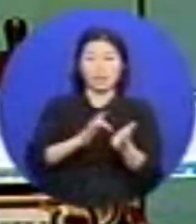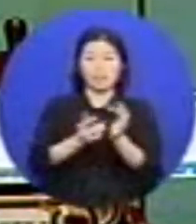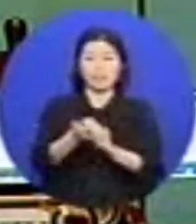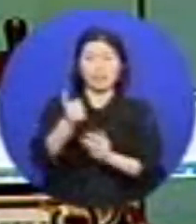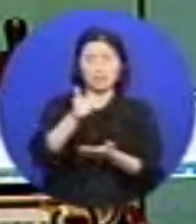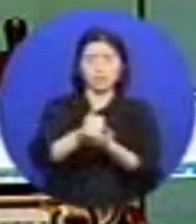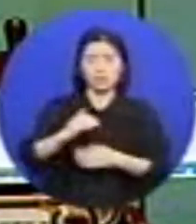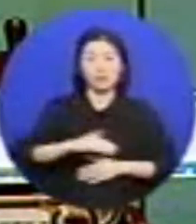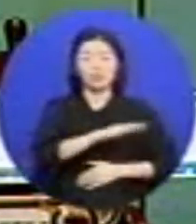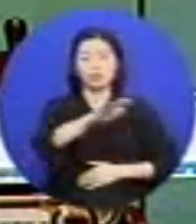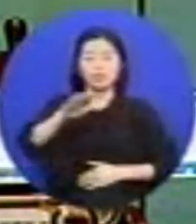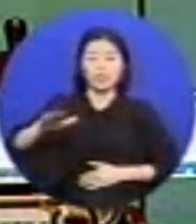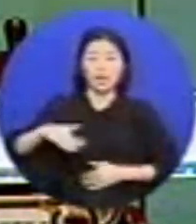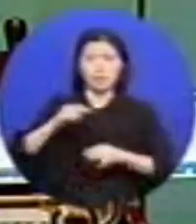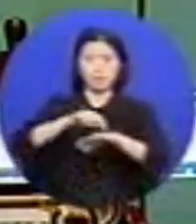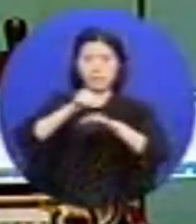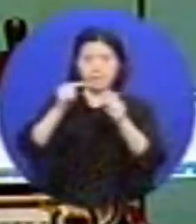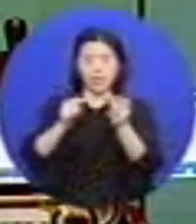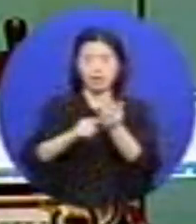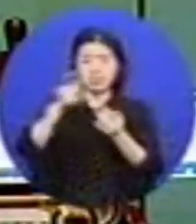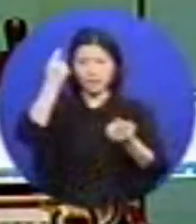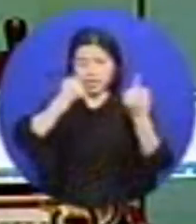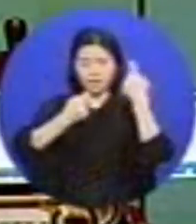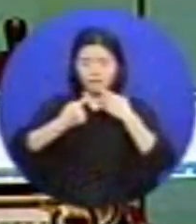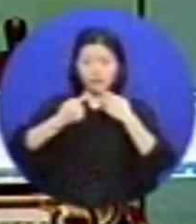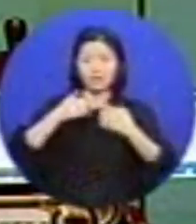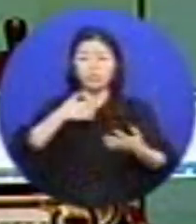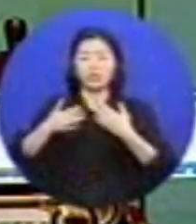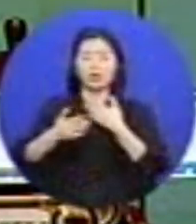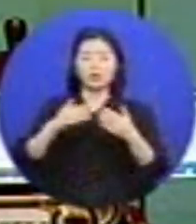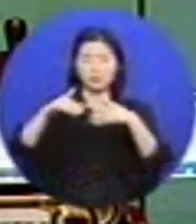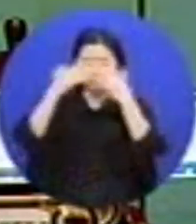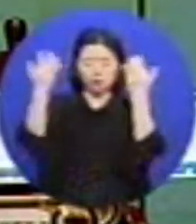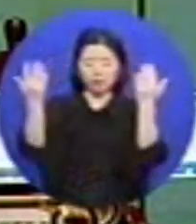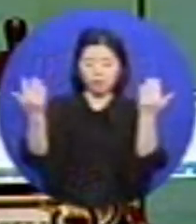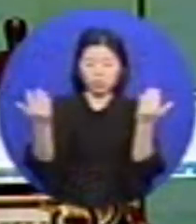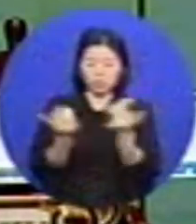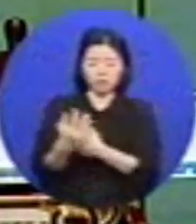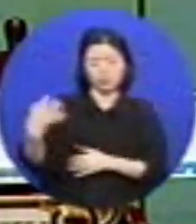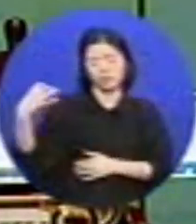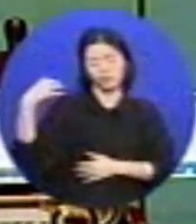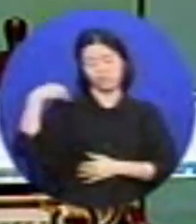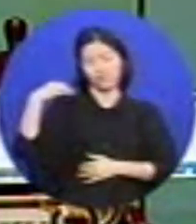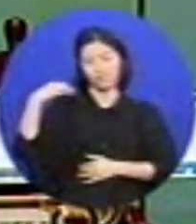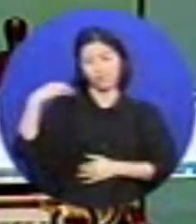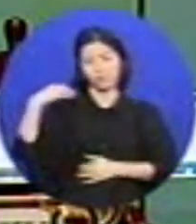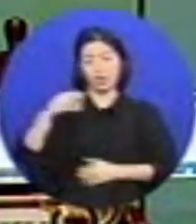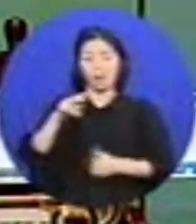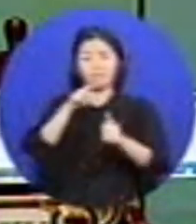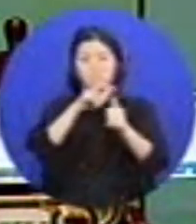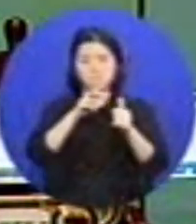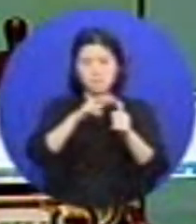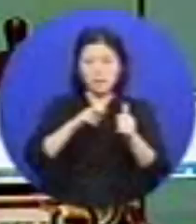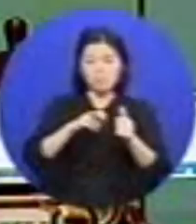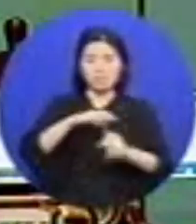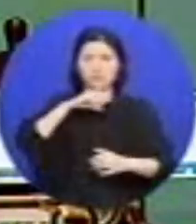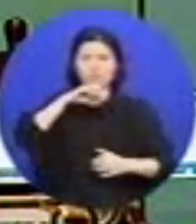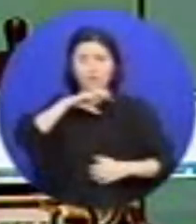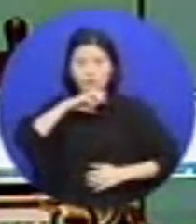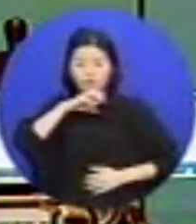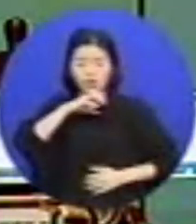우리가 마음의 상처를 겪을 모든 것을 다 담당하셨어요. 미움,